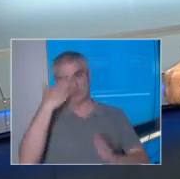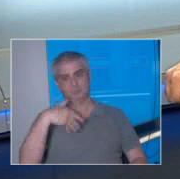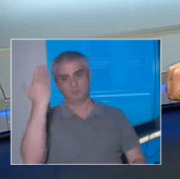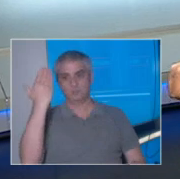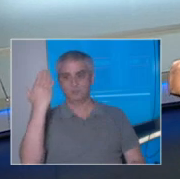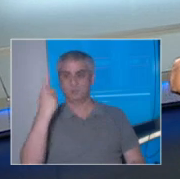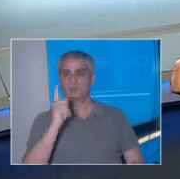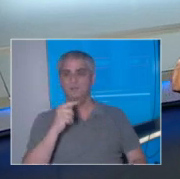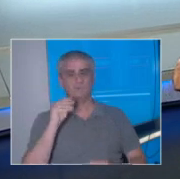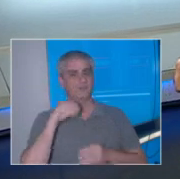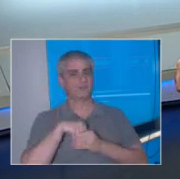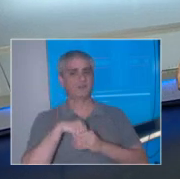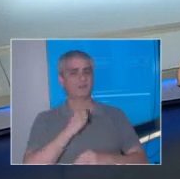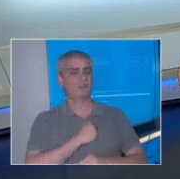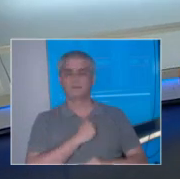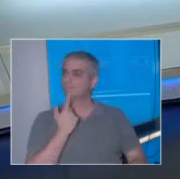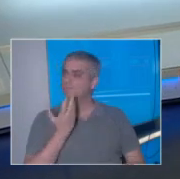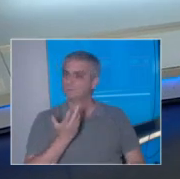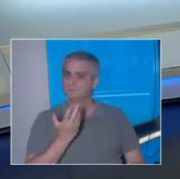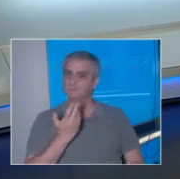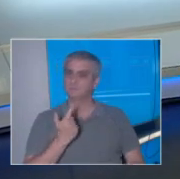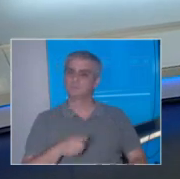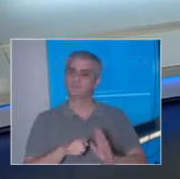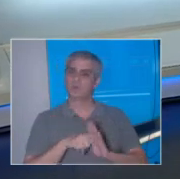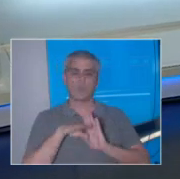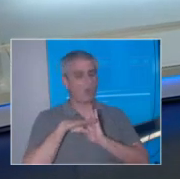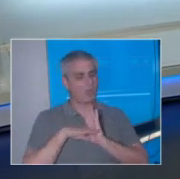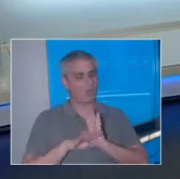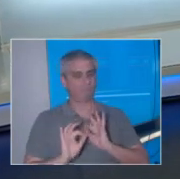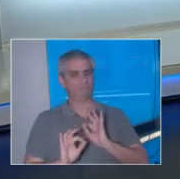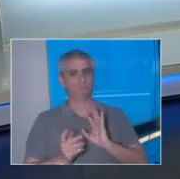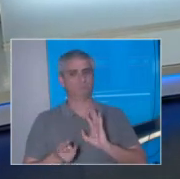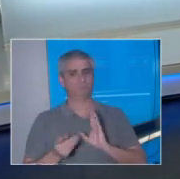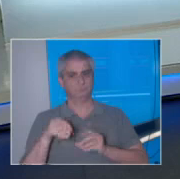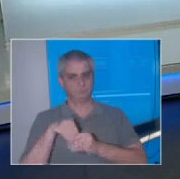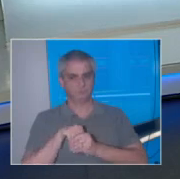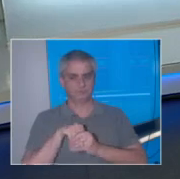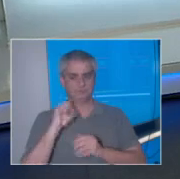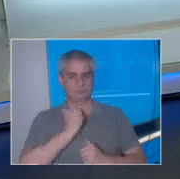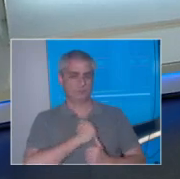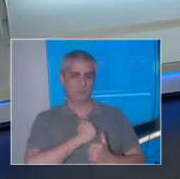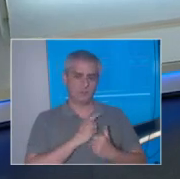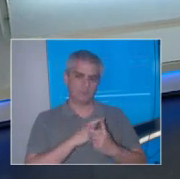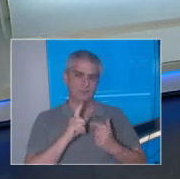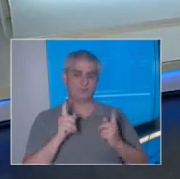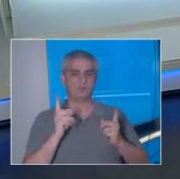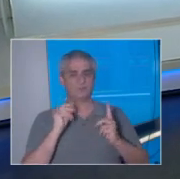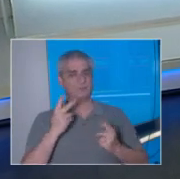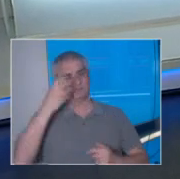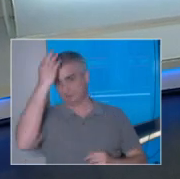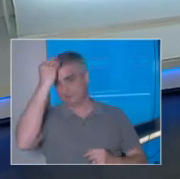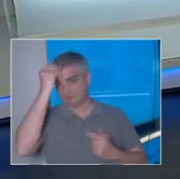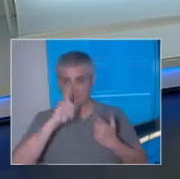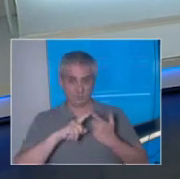הרבה אלמנטים דתיים היו שם. תסביר. הלכות כאלו. כן? שהכניסו את ציונות הדתית אולי, עדיין שמה, שמחה